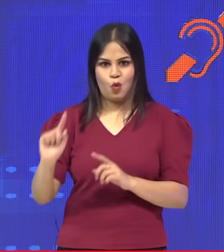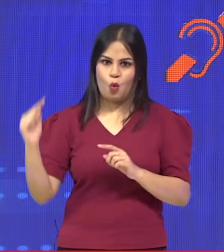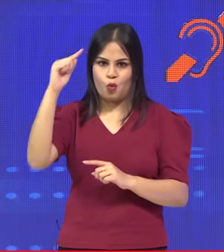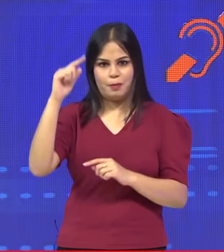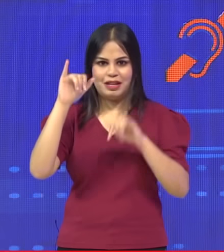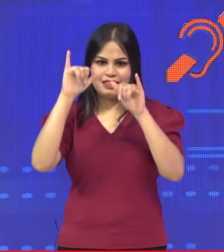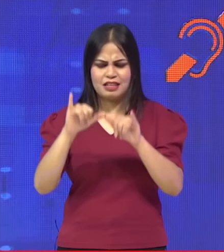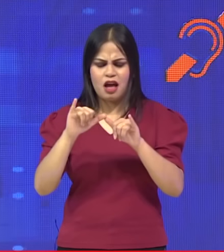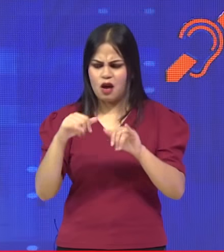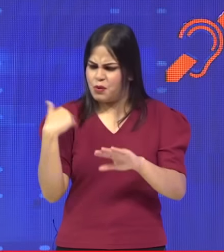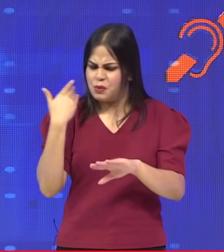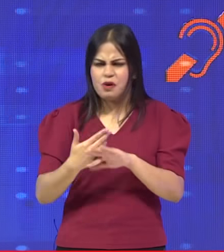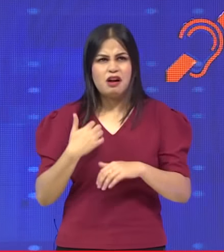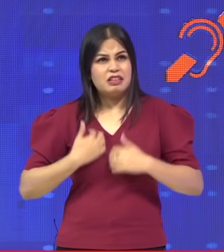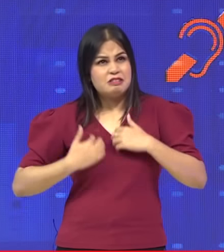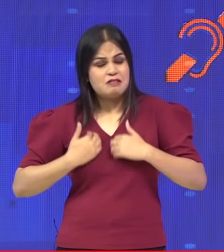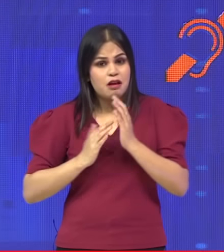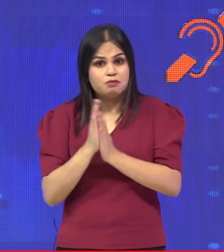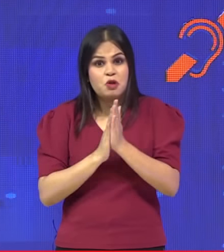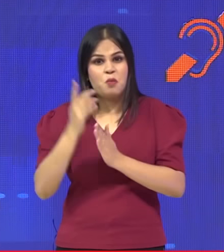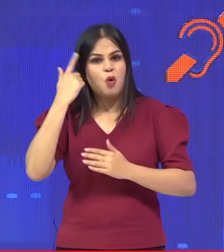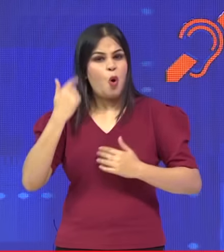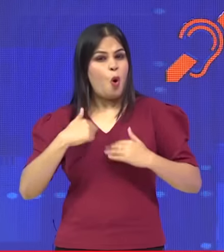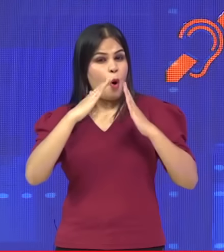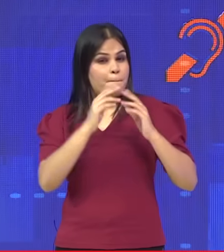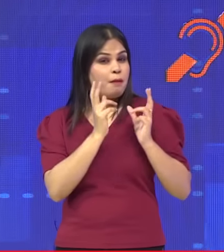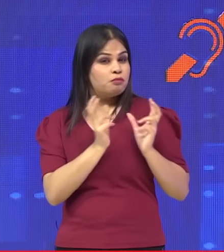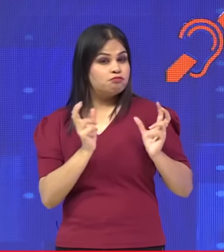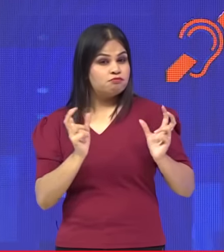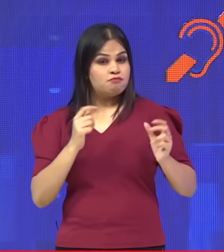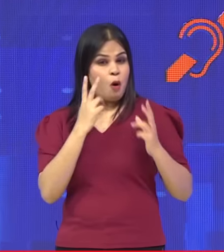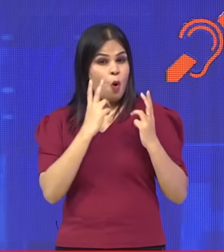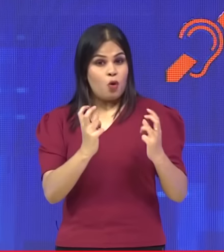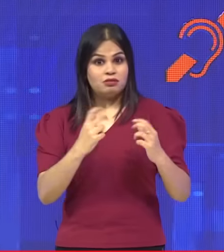कभी वो शौक ही नहीं रहा की एक पैशन घर में रहूं